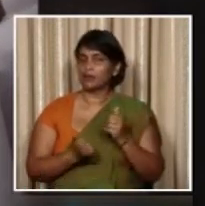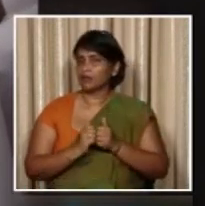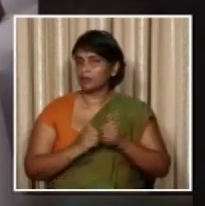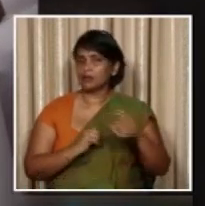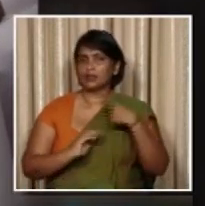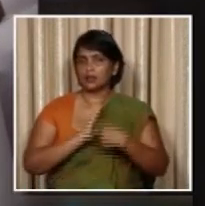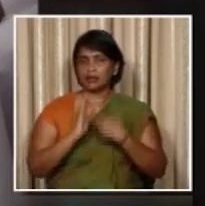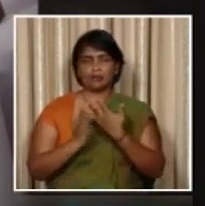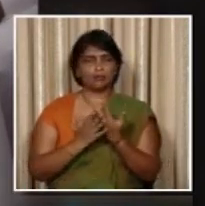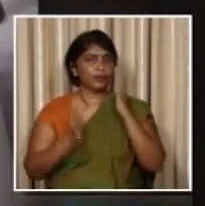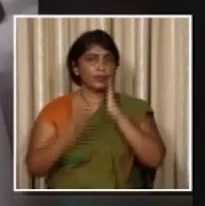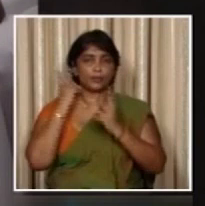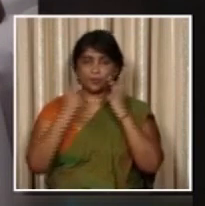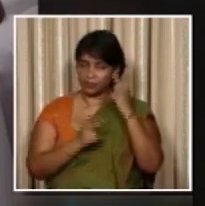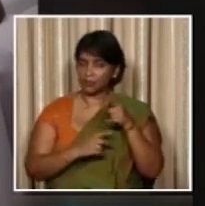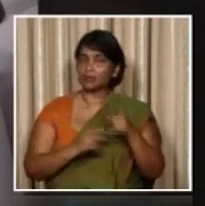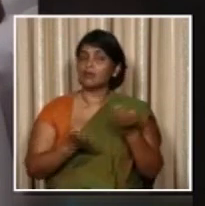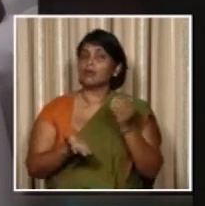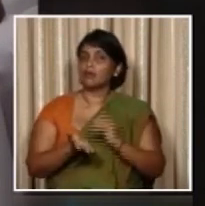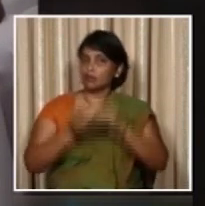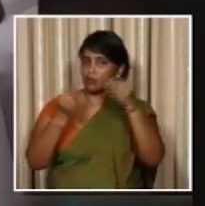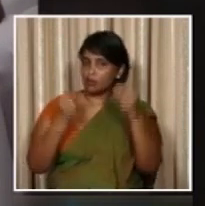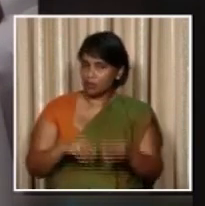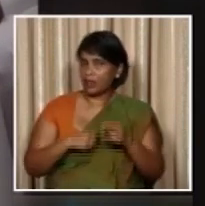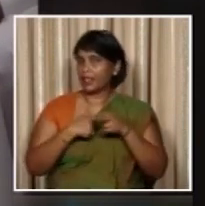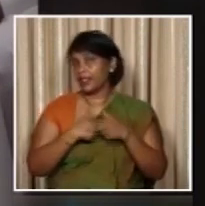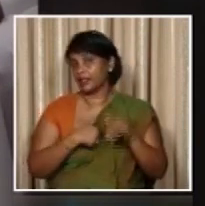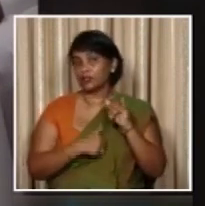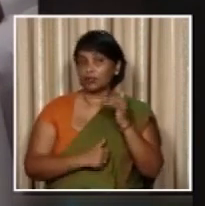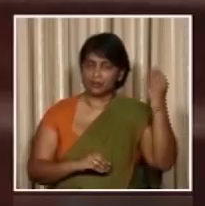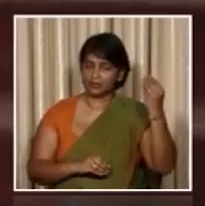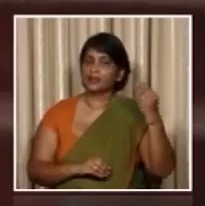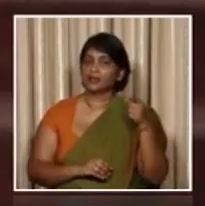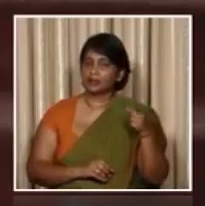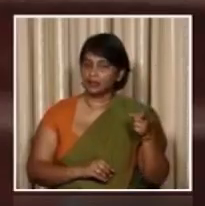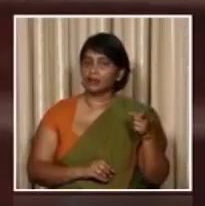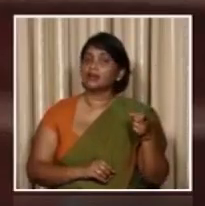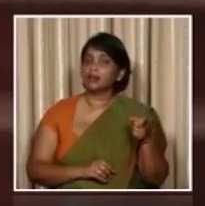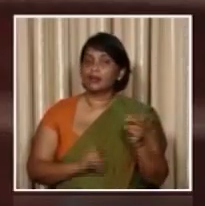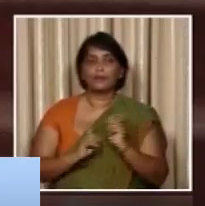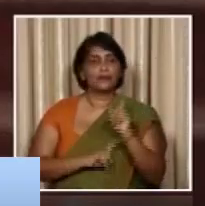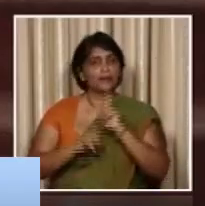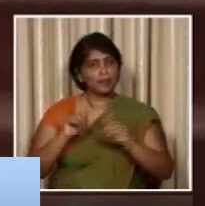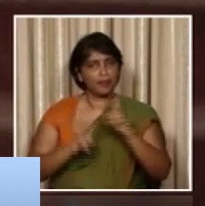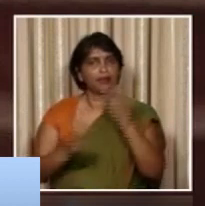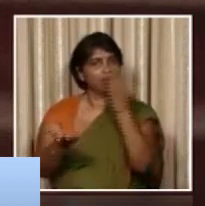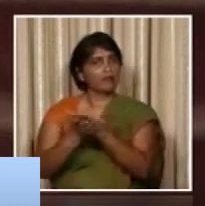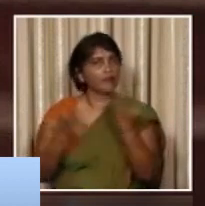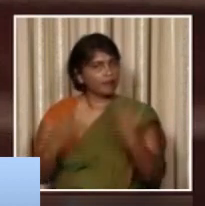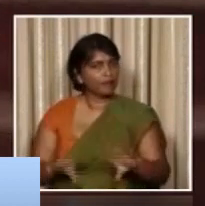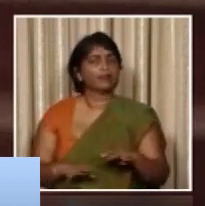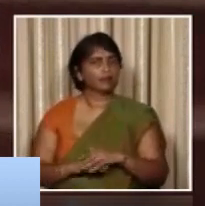මෙරට සංචාරක කර්මාන්තය යලි බිඳ වැටීමකට හේතු විය හැකි කියලා අපි විශ්වාස කරනවා. මේක පාර්ලිමේන්තුවට ආපු එකක්. එහෙම